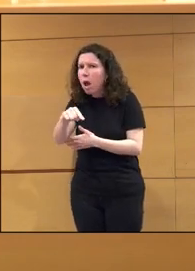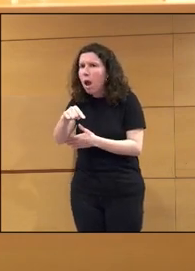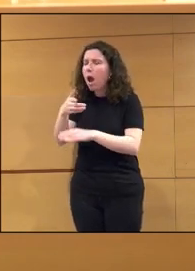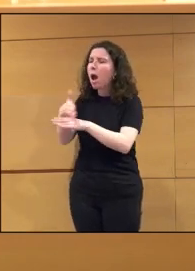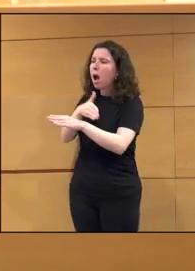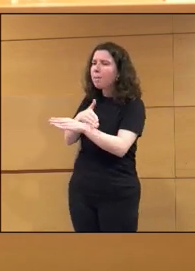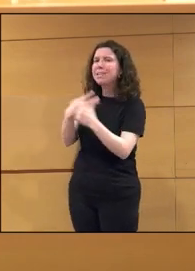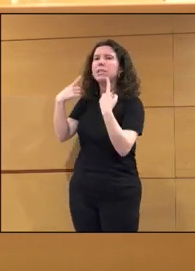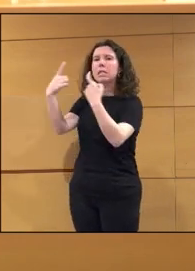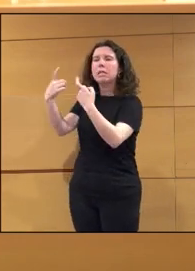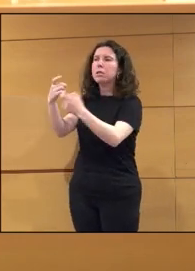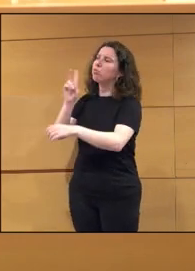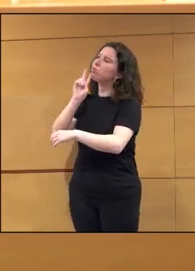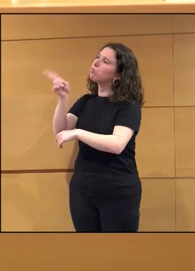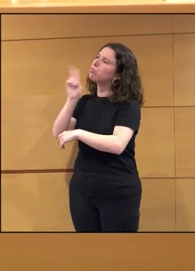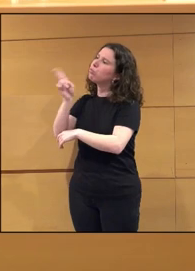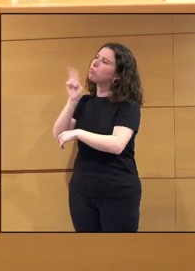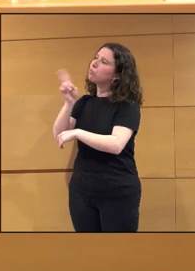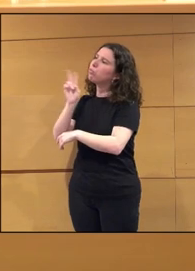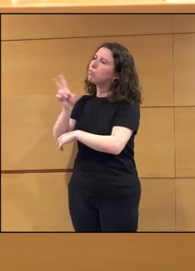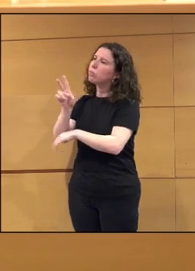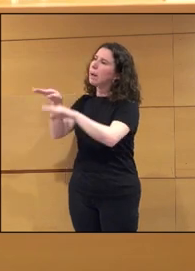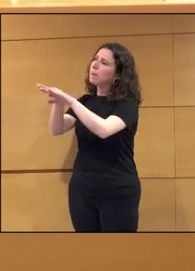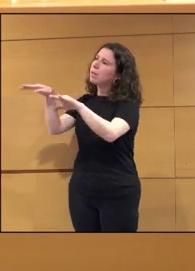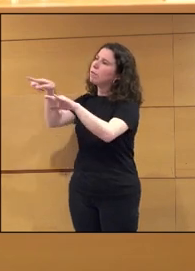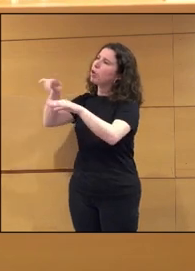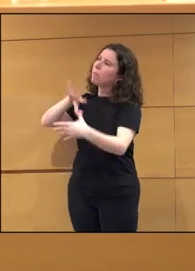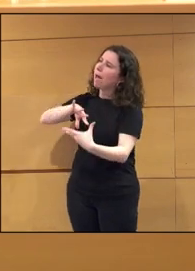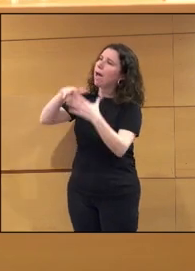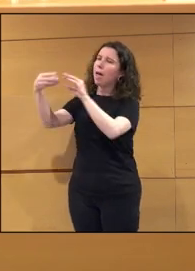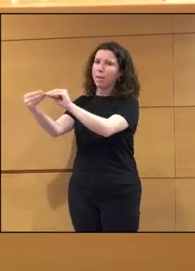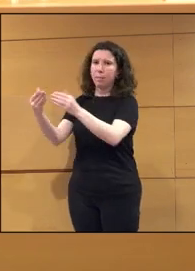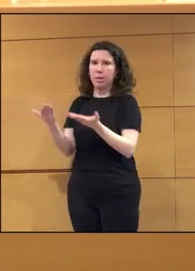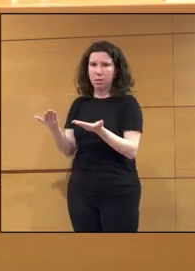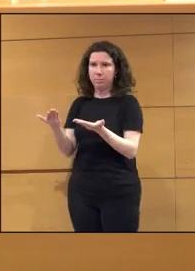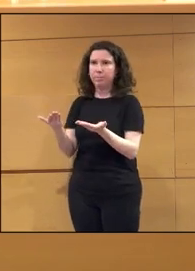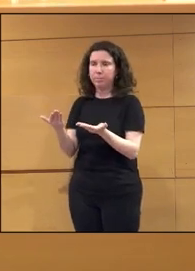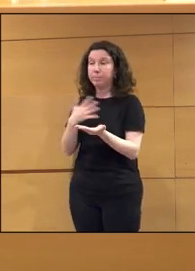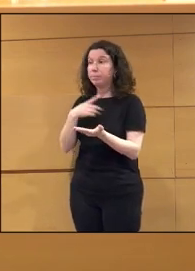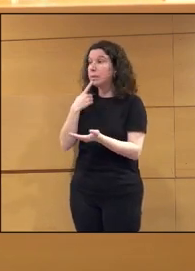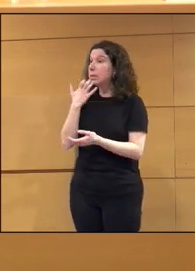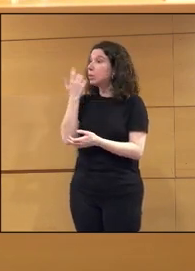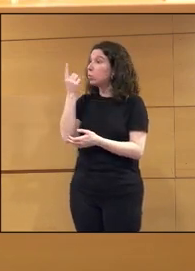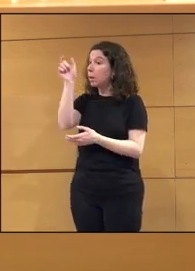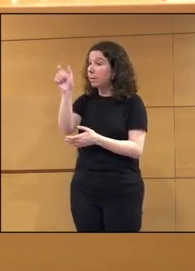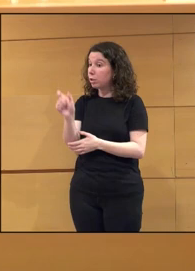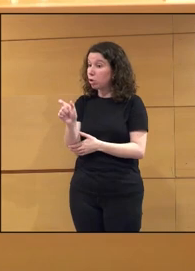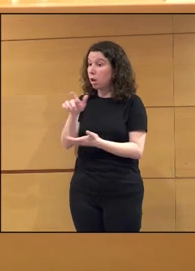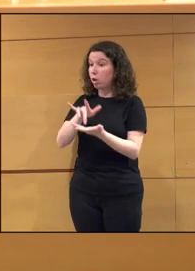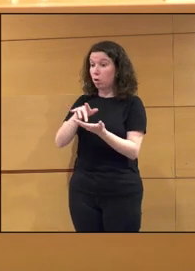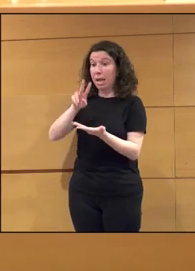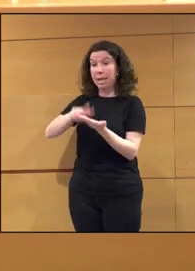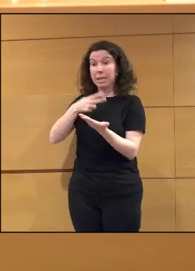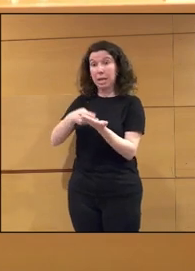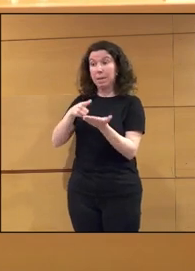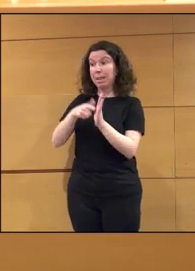i que la plataforma siga adaptable a aquestes necessitats. És a dir, que si n'hi ha una persona que interpreta els signes, aquesta